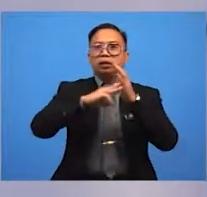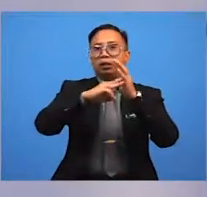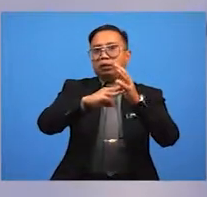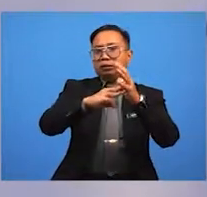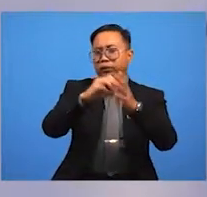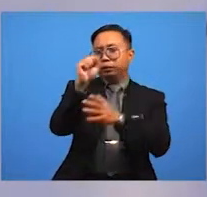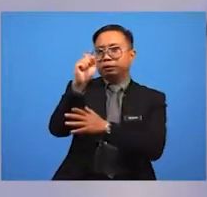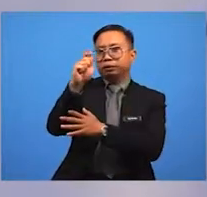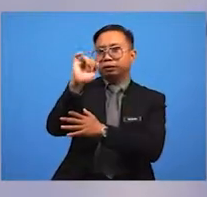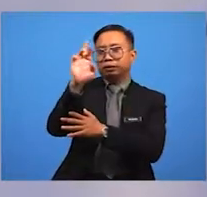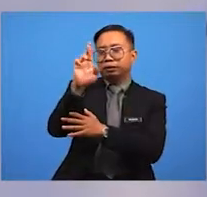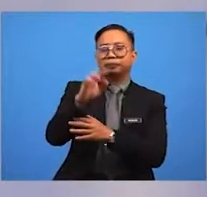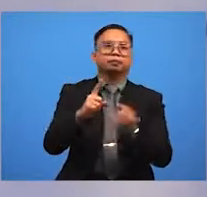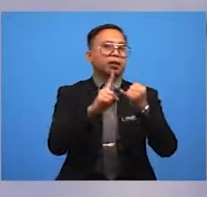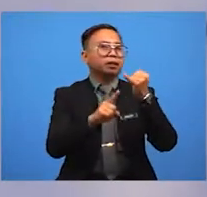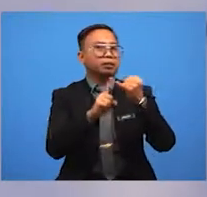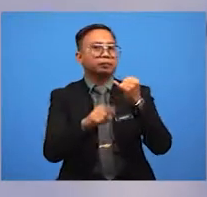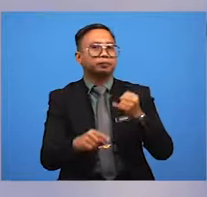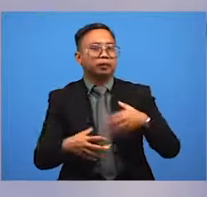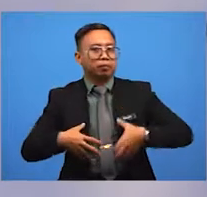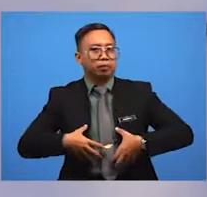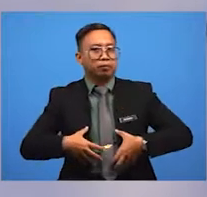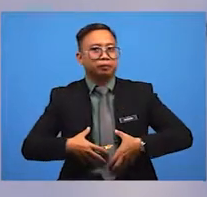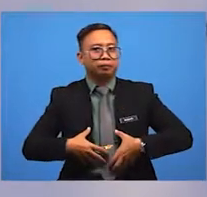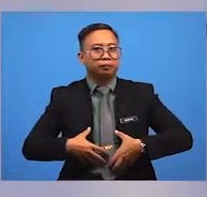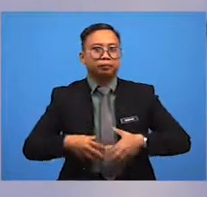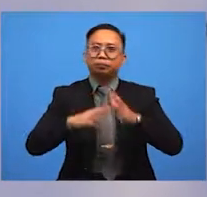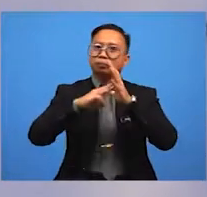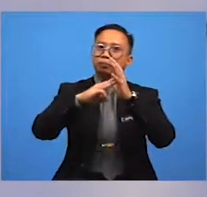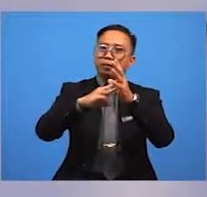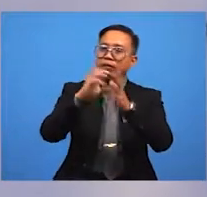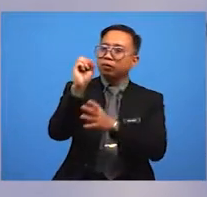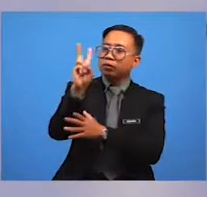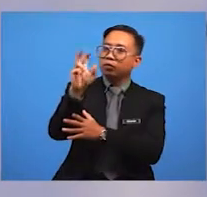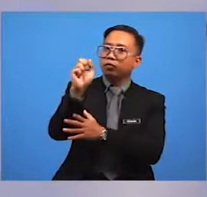stil. Akhir sekali, perut mewakili